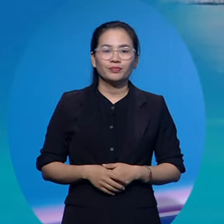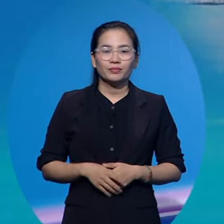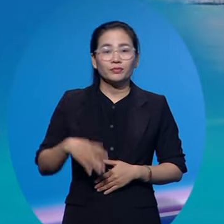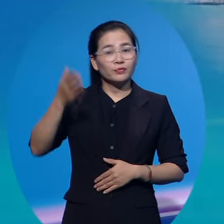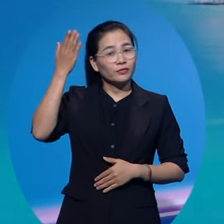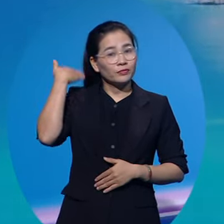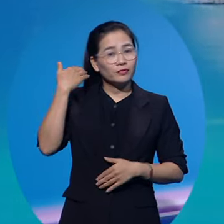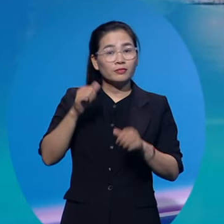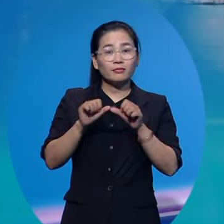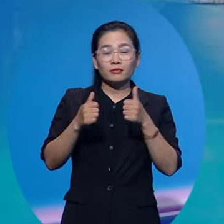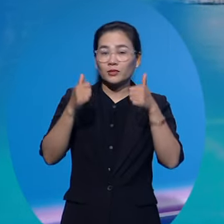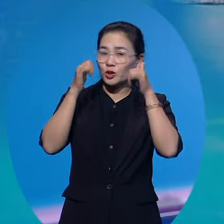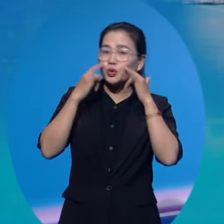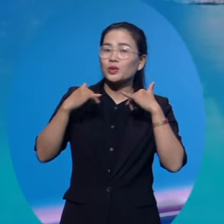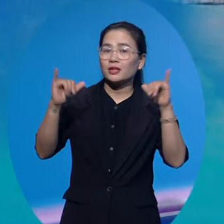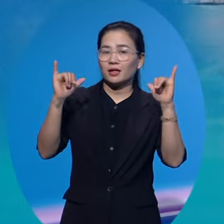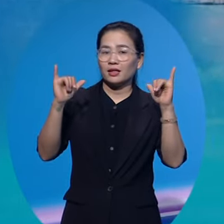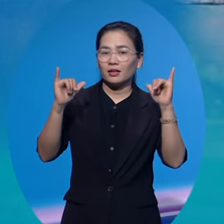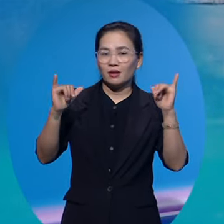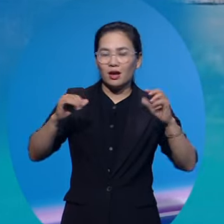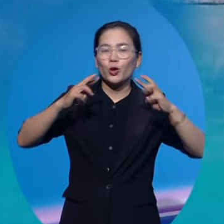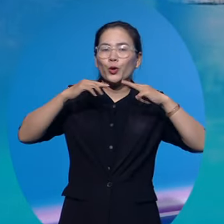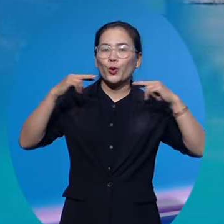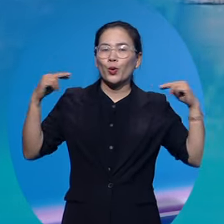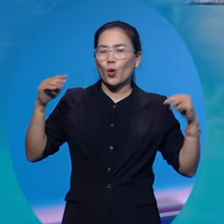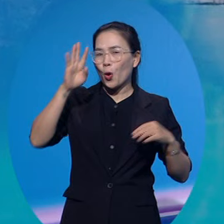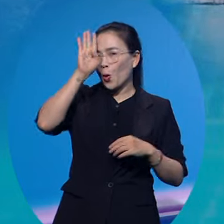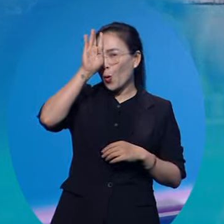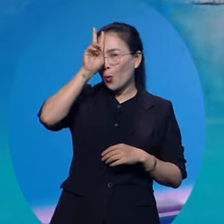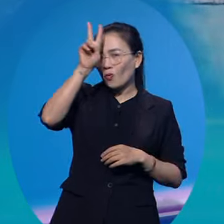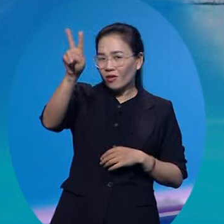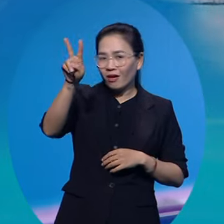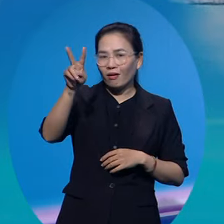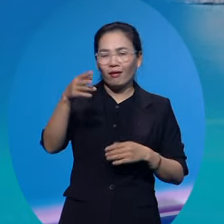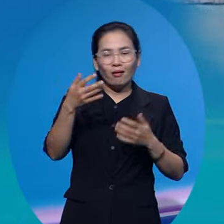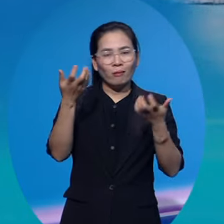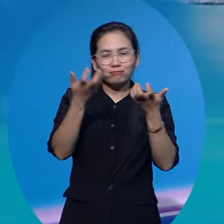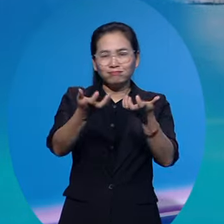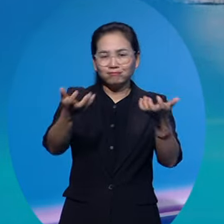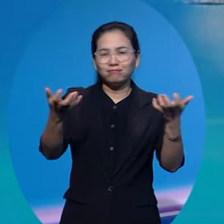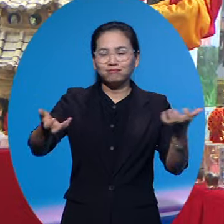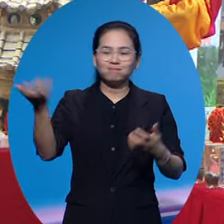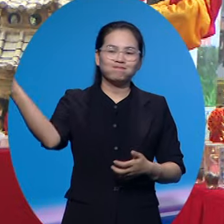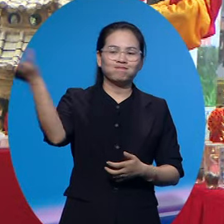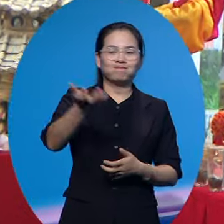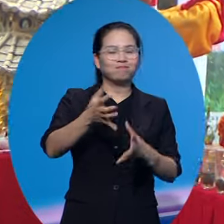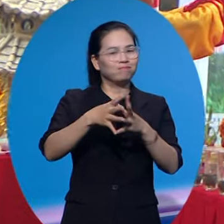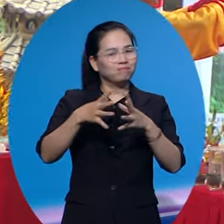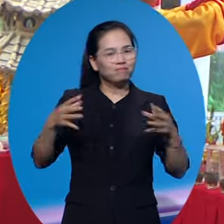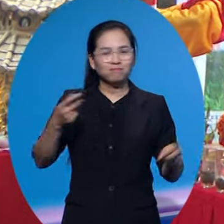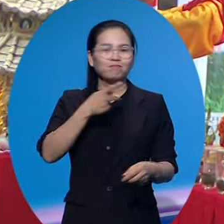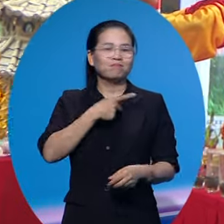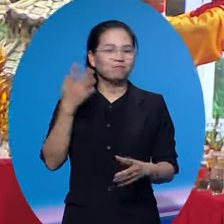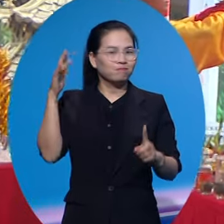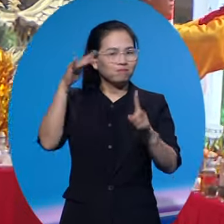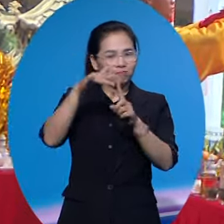hôm qua tại khu du lịch văn hóa Suối tiền lễ do tổ Hùng Vương đã được tổ chức trang trọng với sự tham gia của du khách